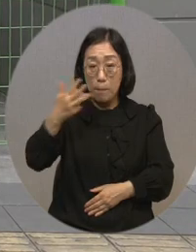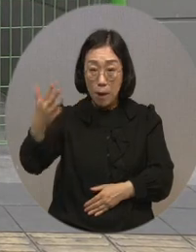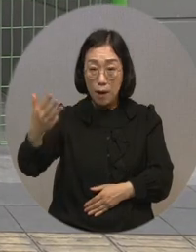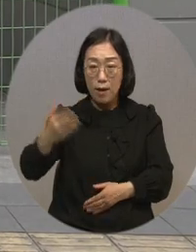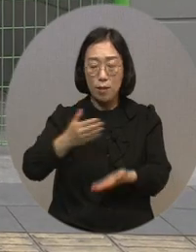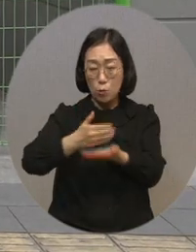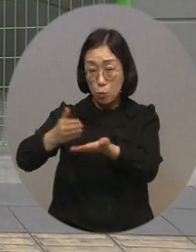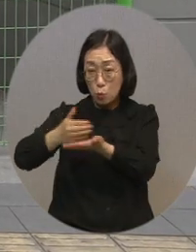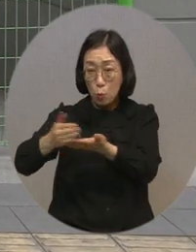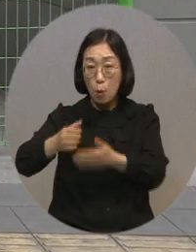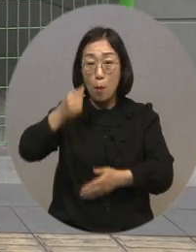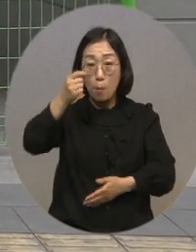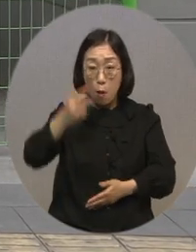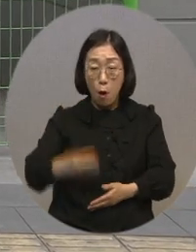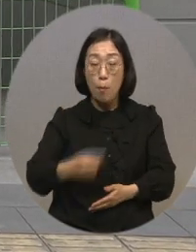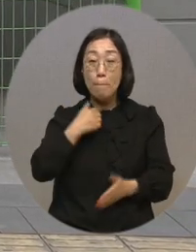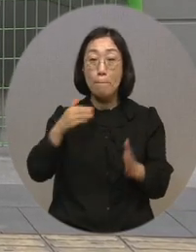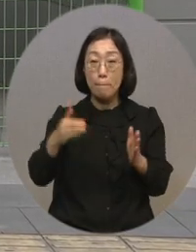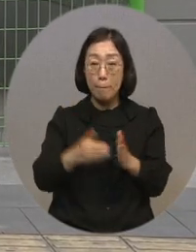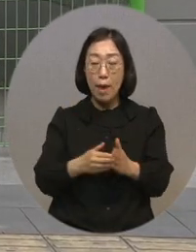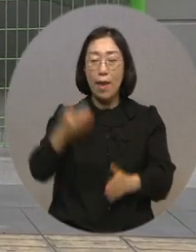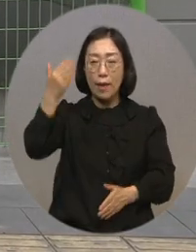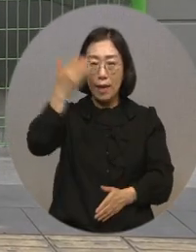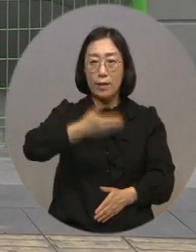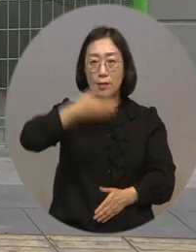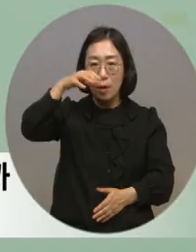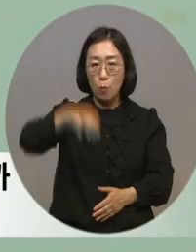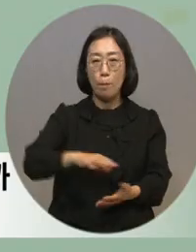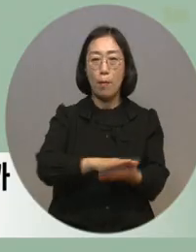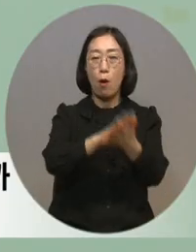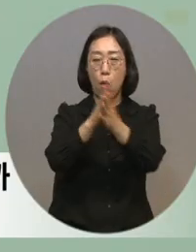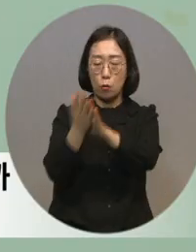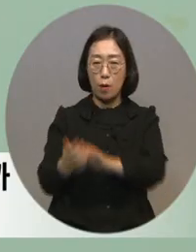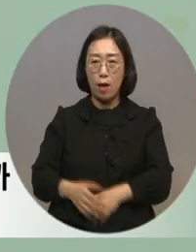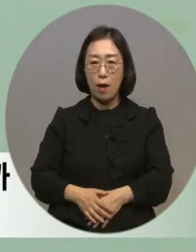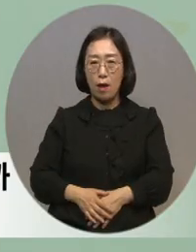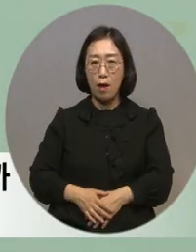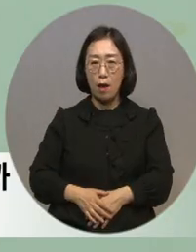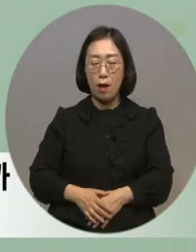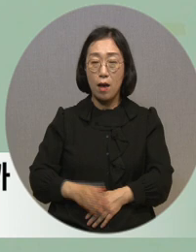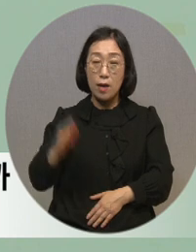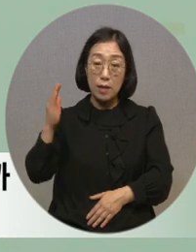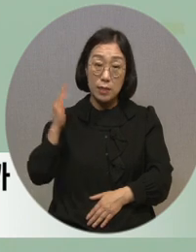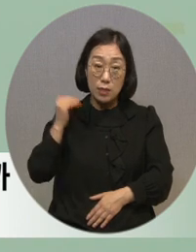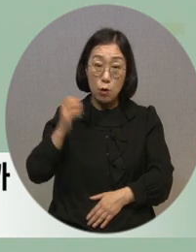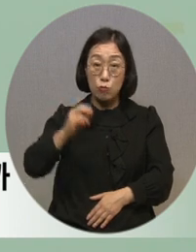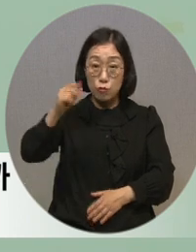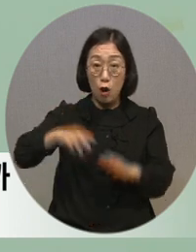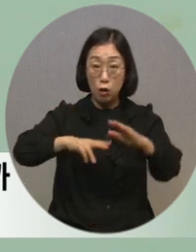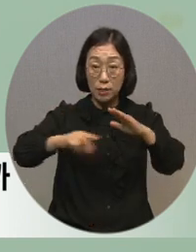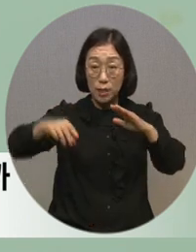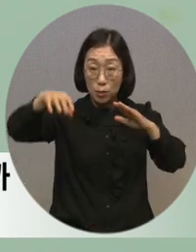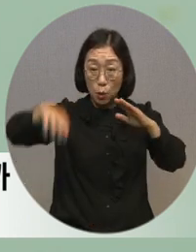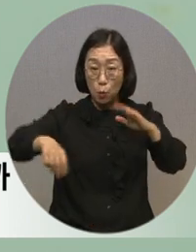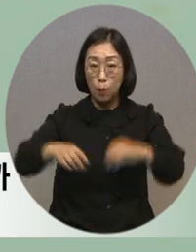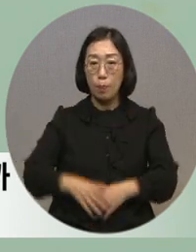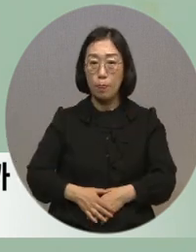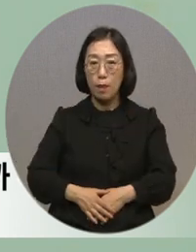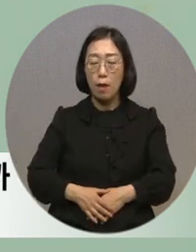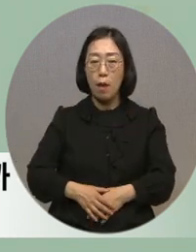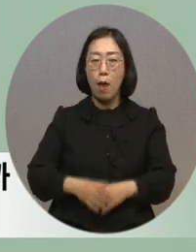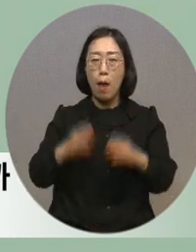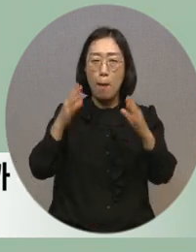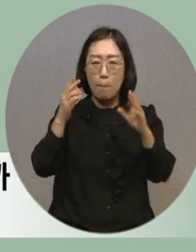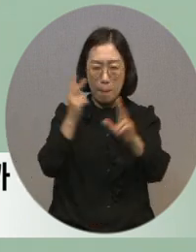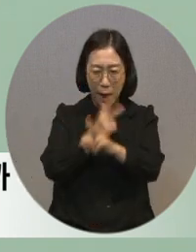통해 깨끗하고 정리된 의정부로의 변화를 만들어 오고 있습니다. 의정부역에는 2014년부터 매주